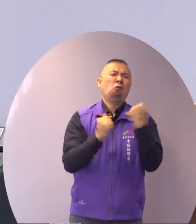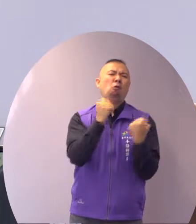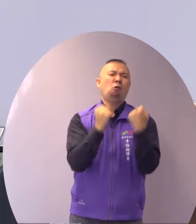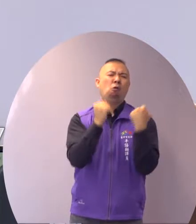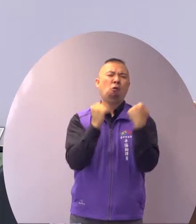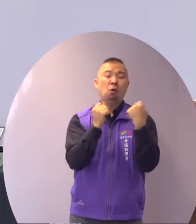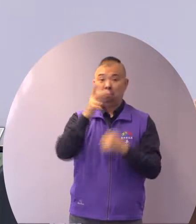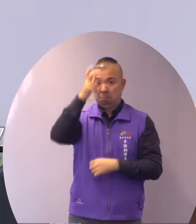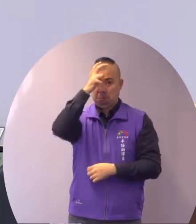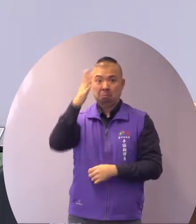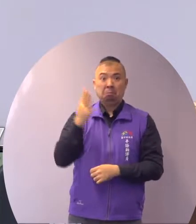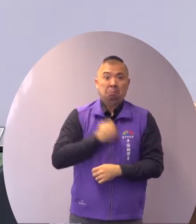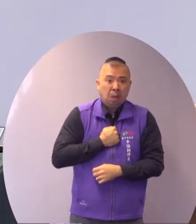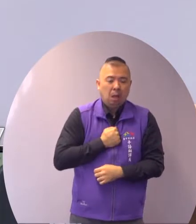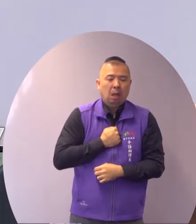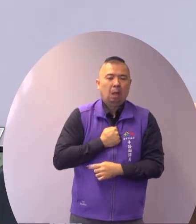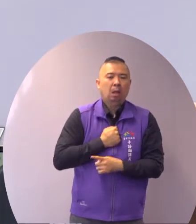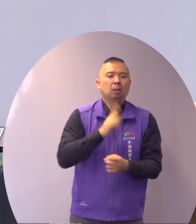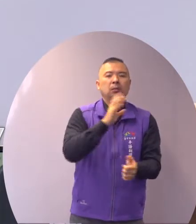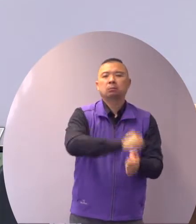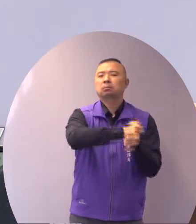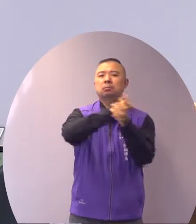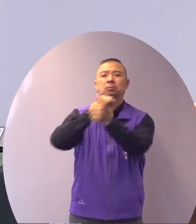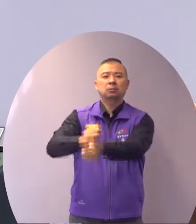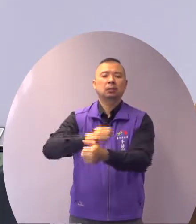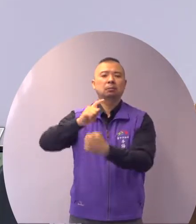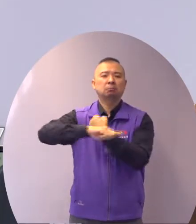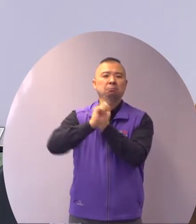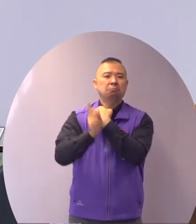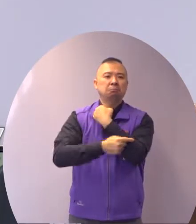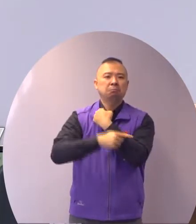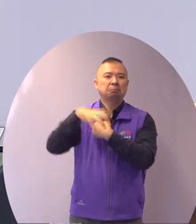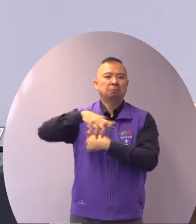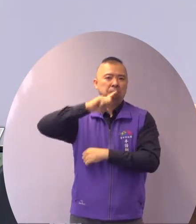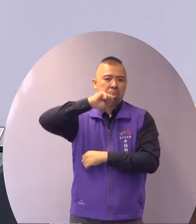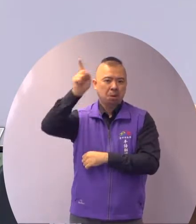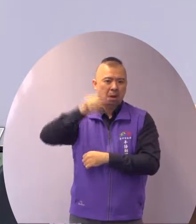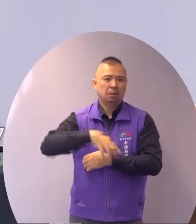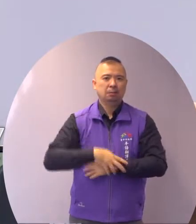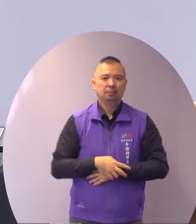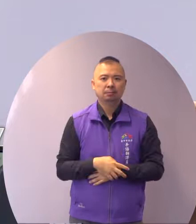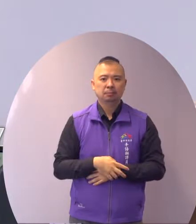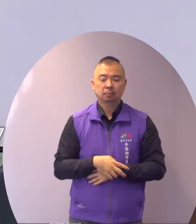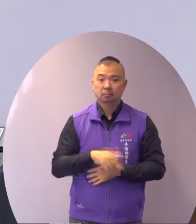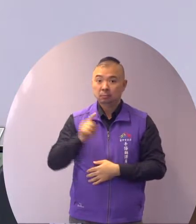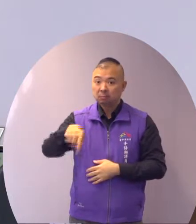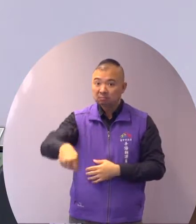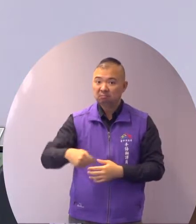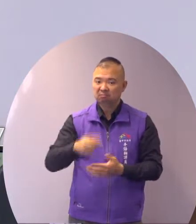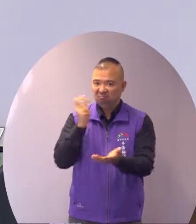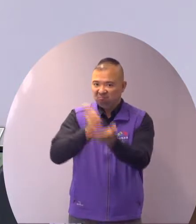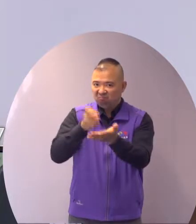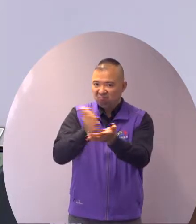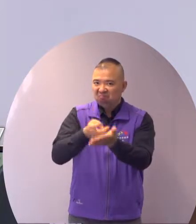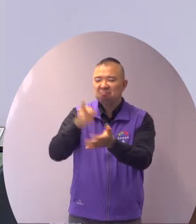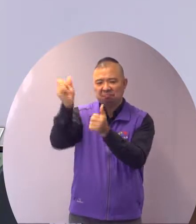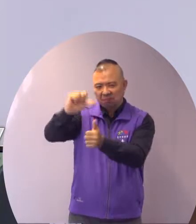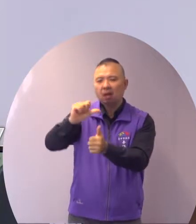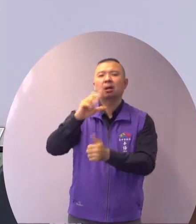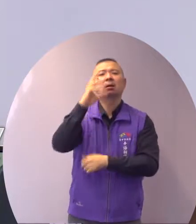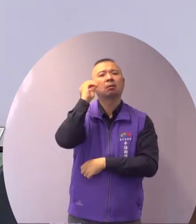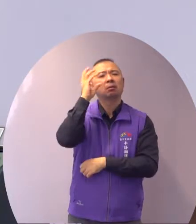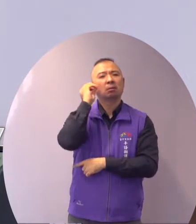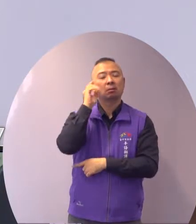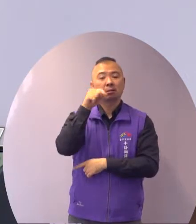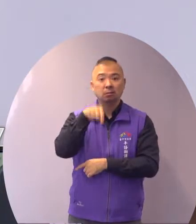车被我们抓到，我们移送法办啊，那不予宽待。那所以呢要不是这个